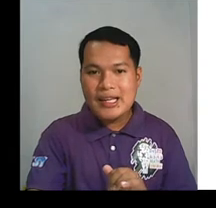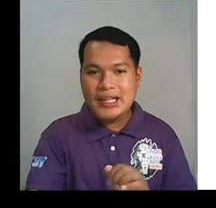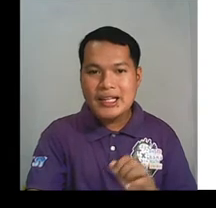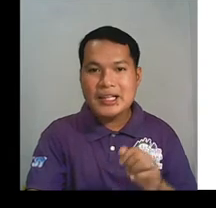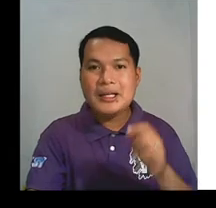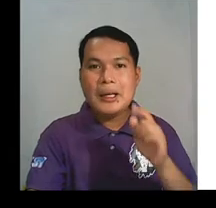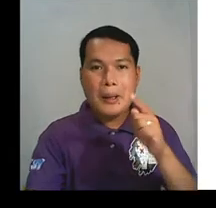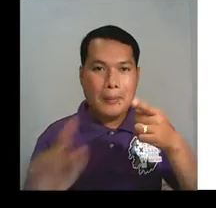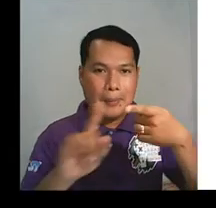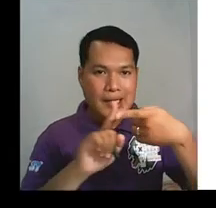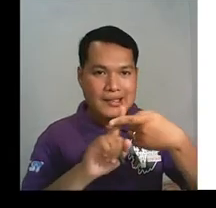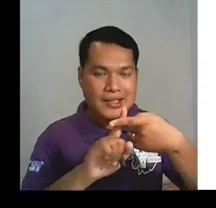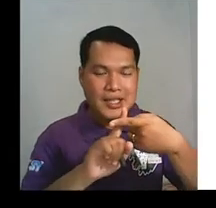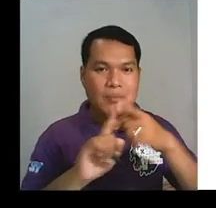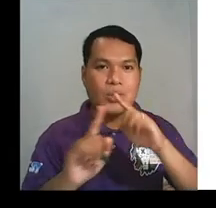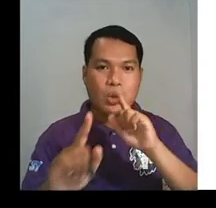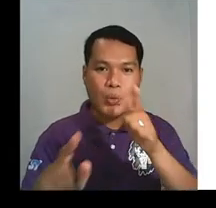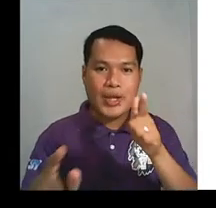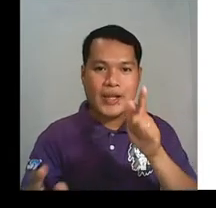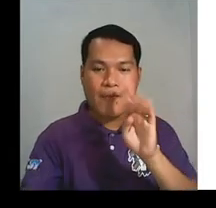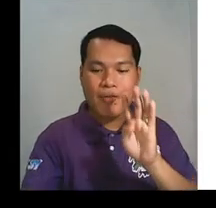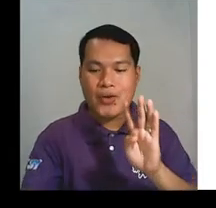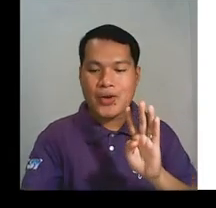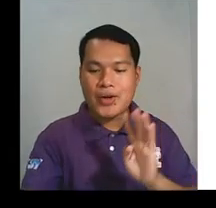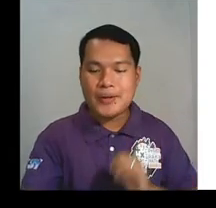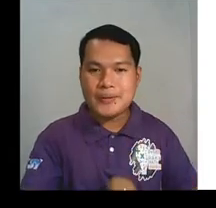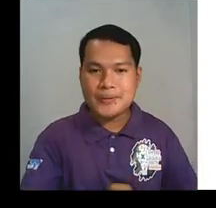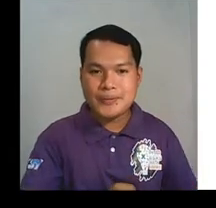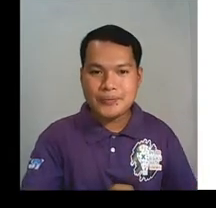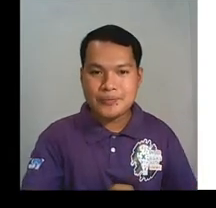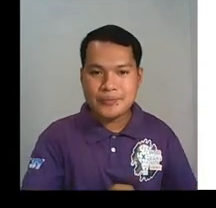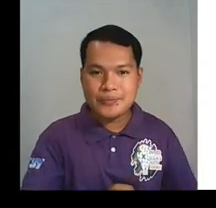naging positive 24.